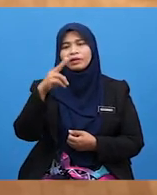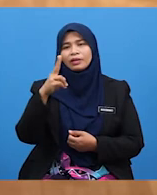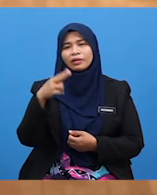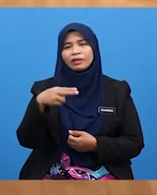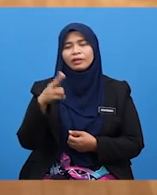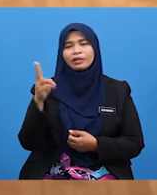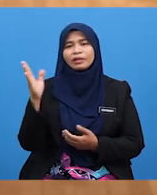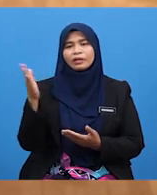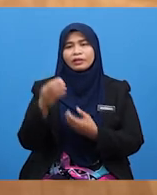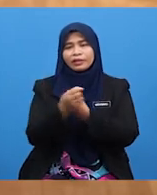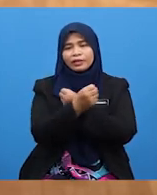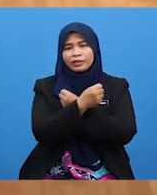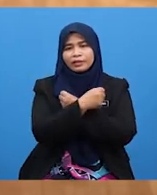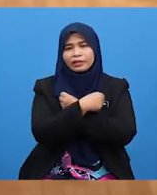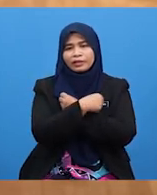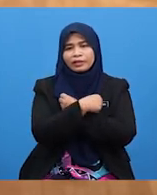aduhai